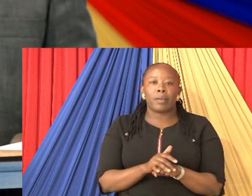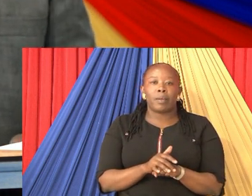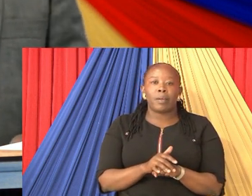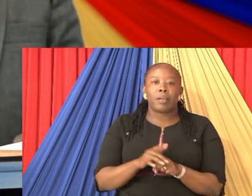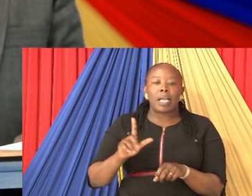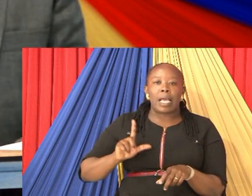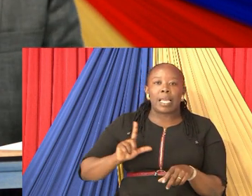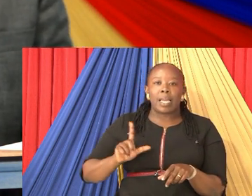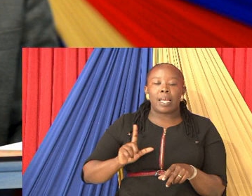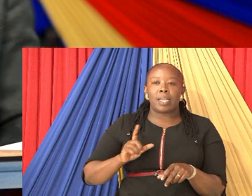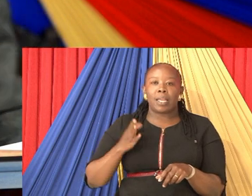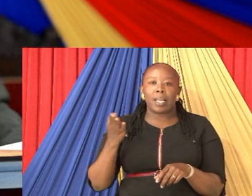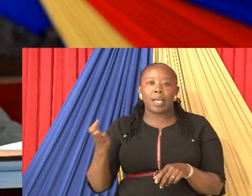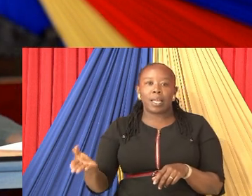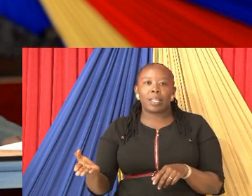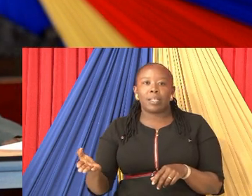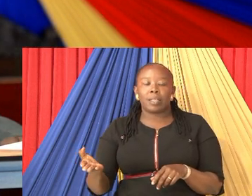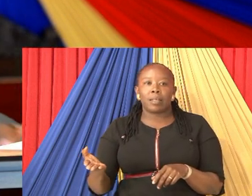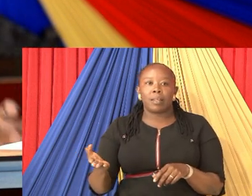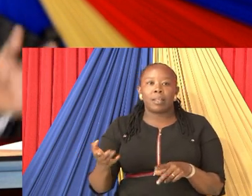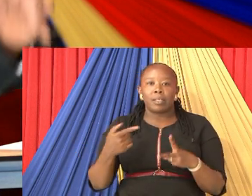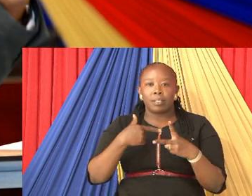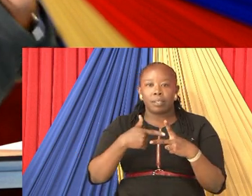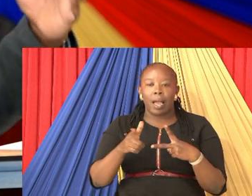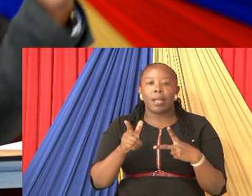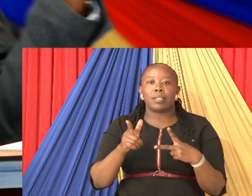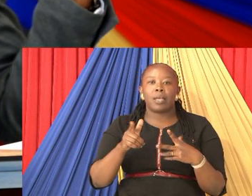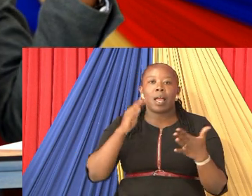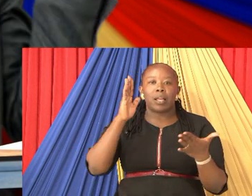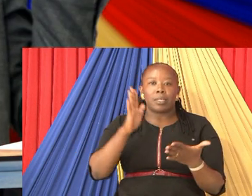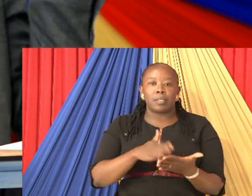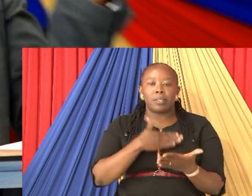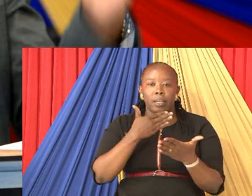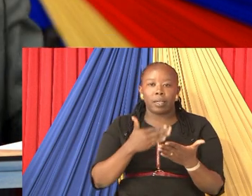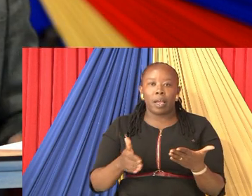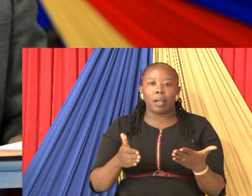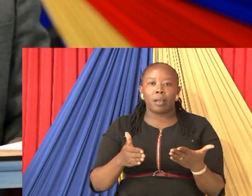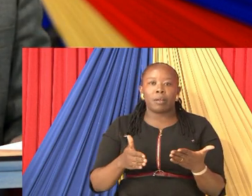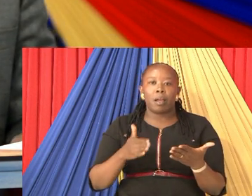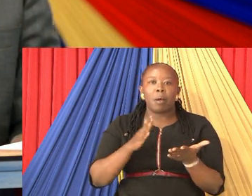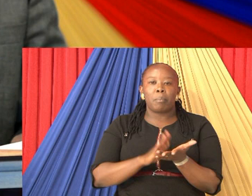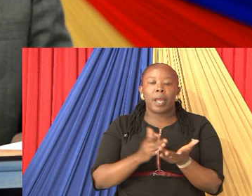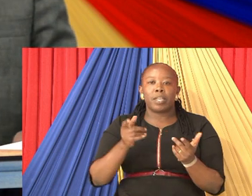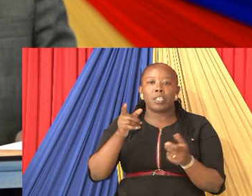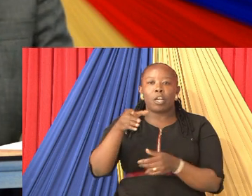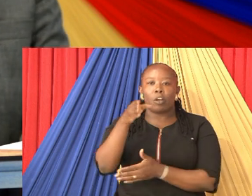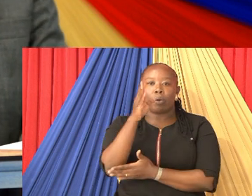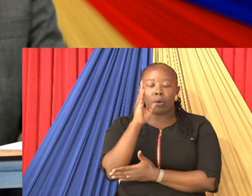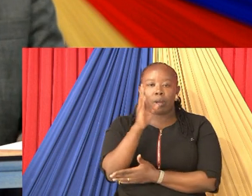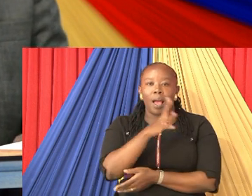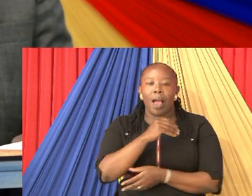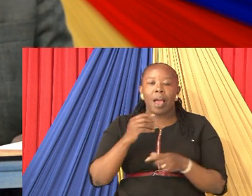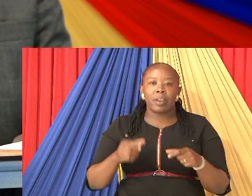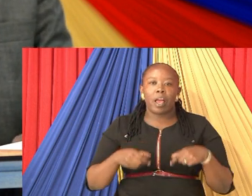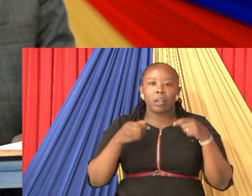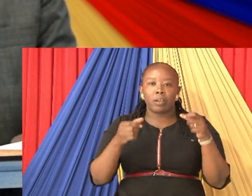Miriam anafungua kinywa chake na kumshukuru Mungu. Give God thanks to God katika vinywa